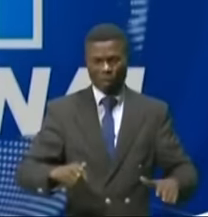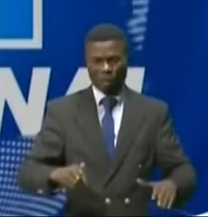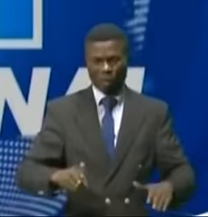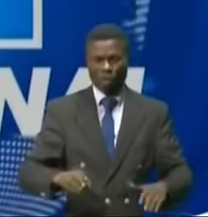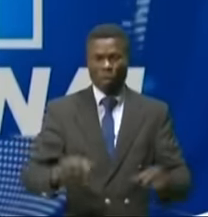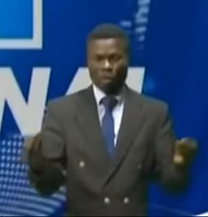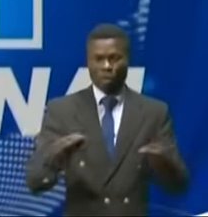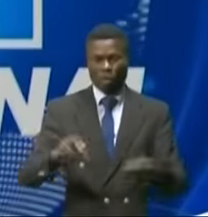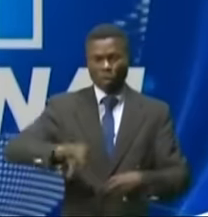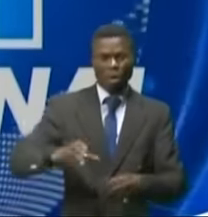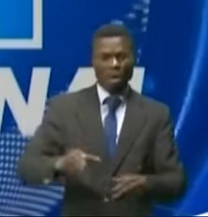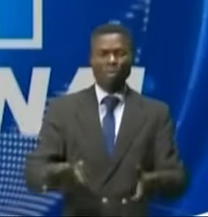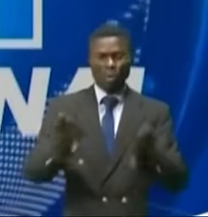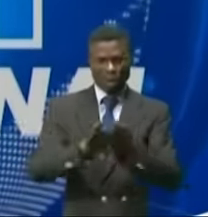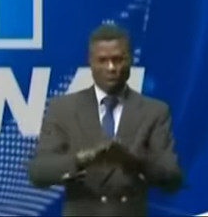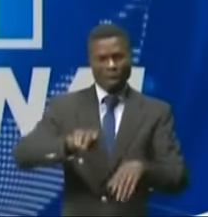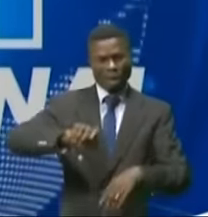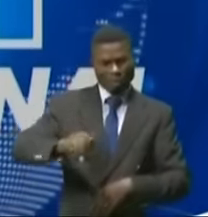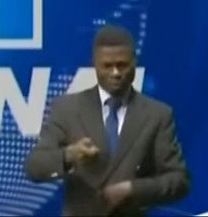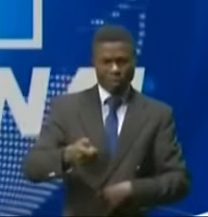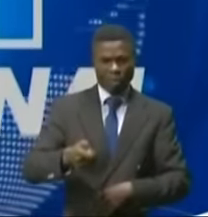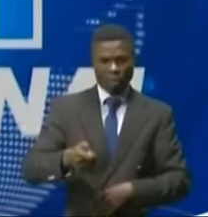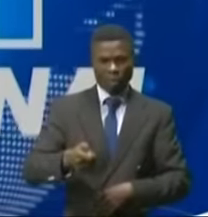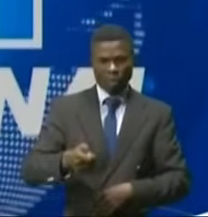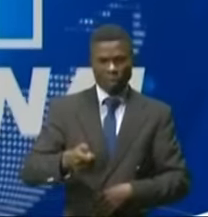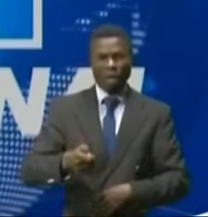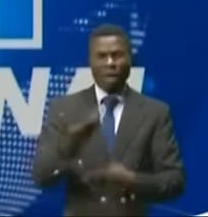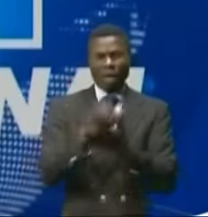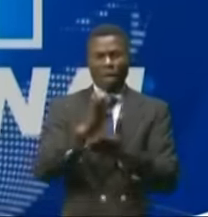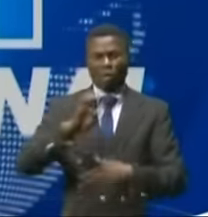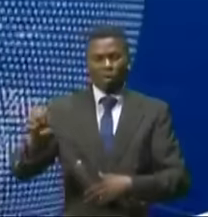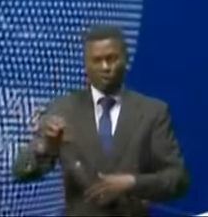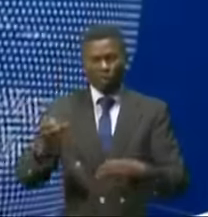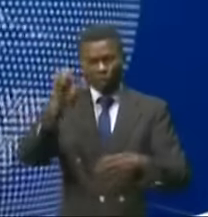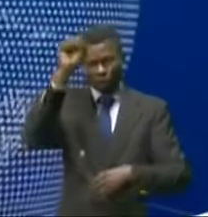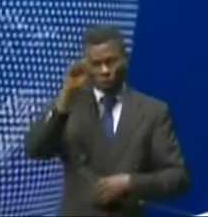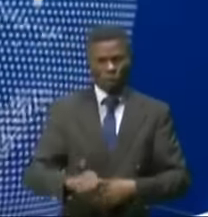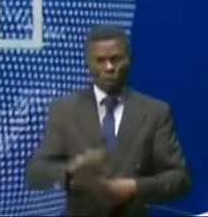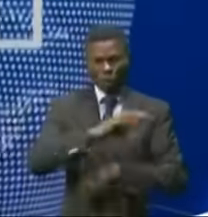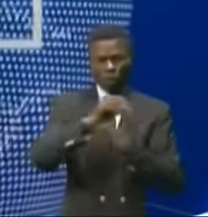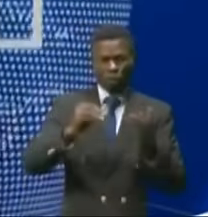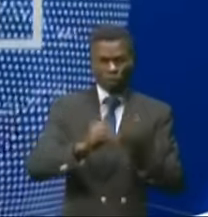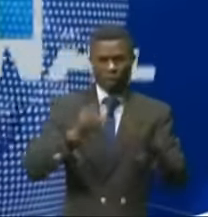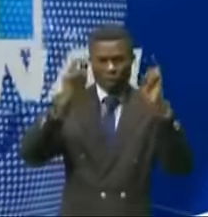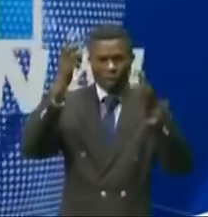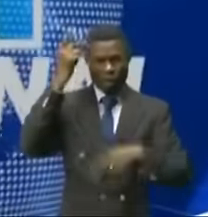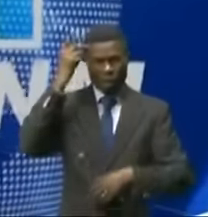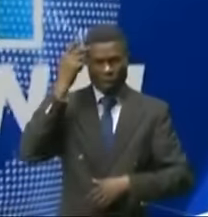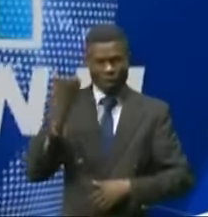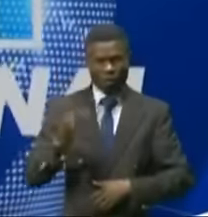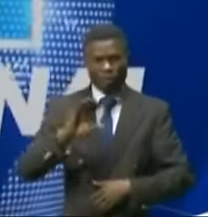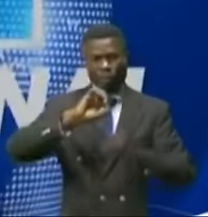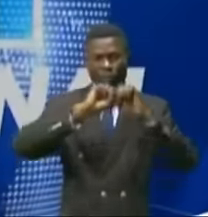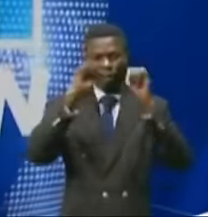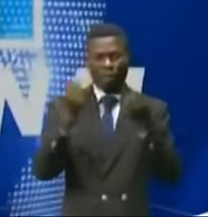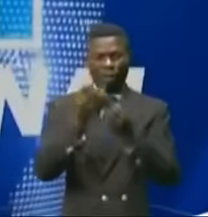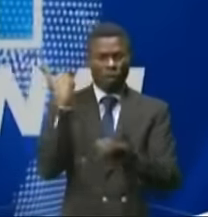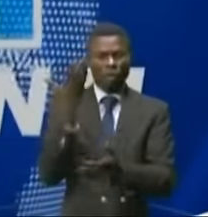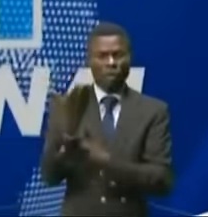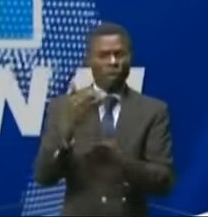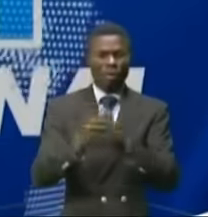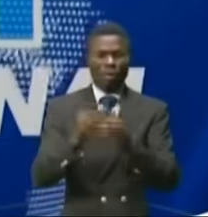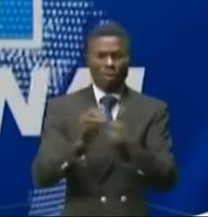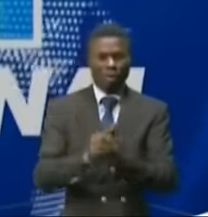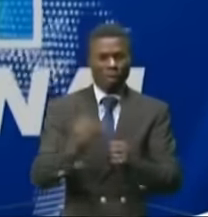d'eau. La perturbation sera observée dans la partie est, sud et centre de la ville. La régie des eaux s'excuse pour